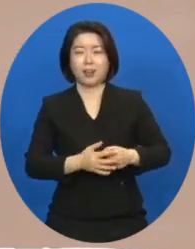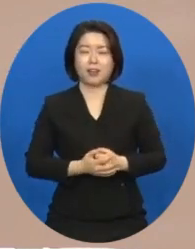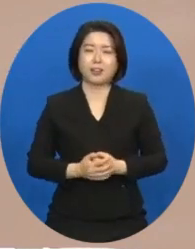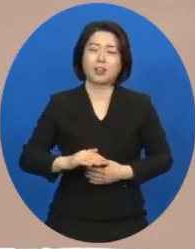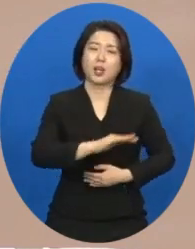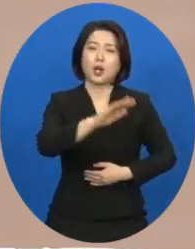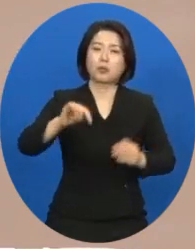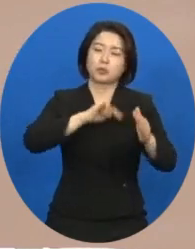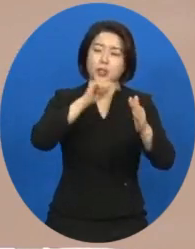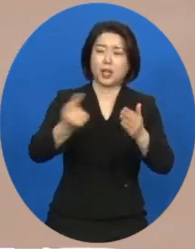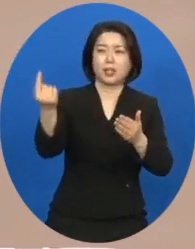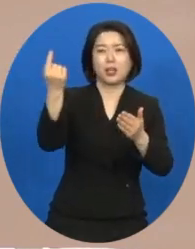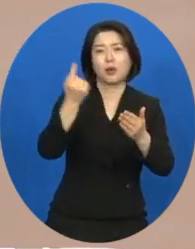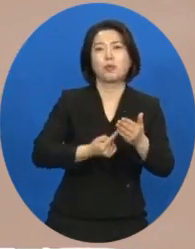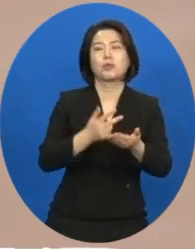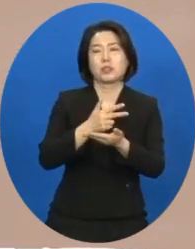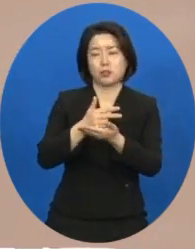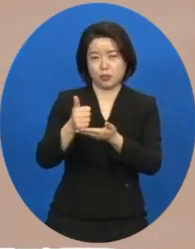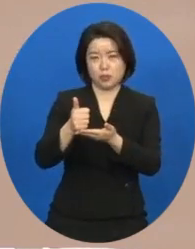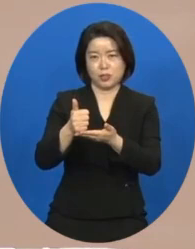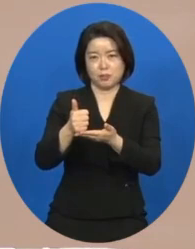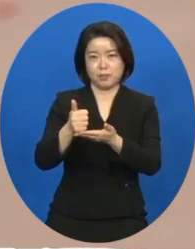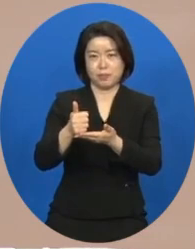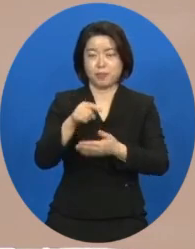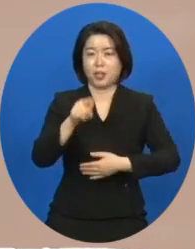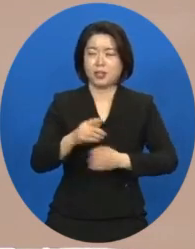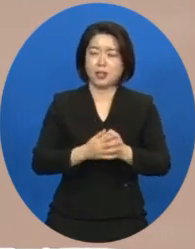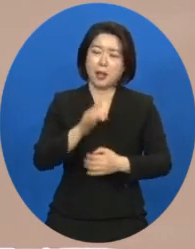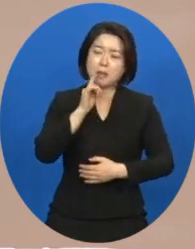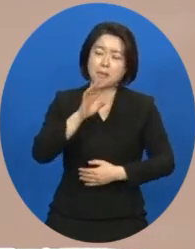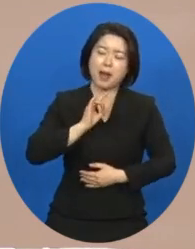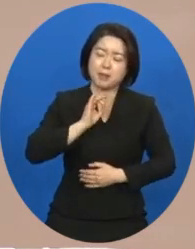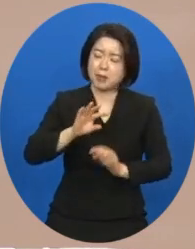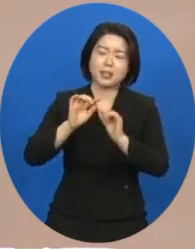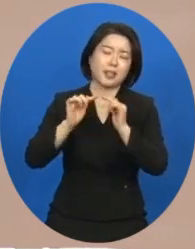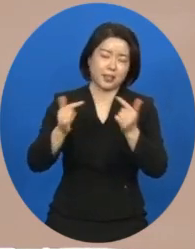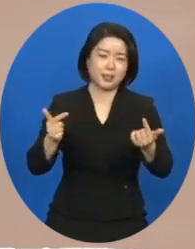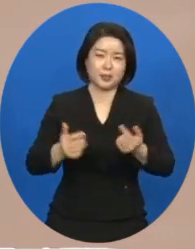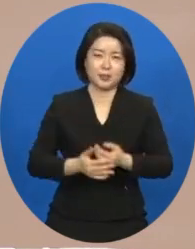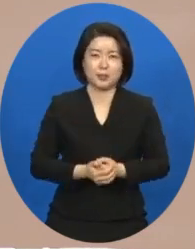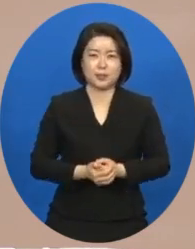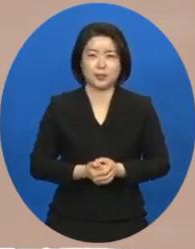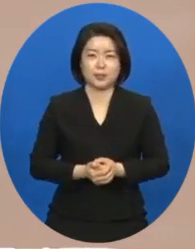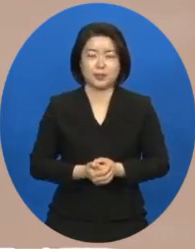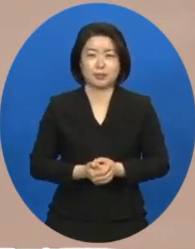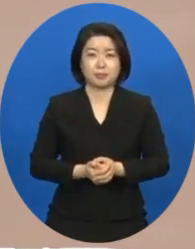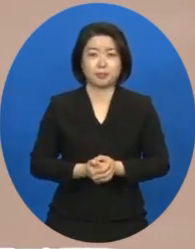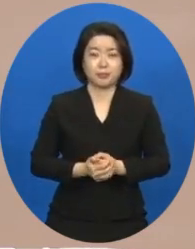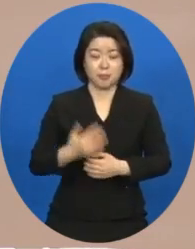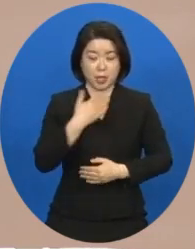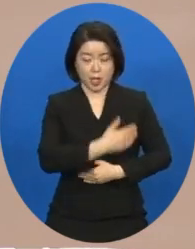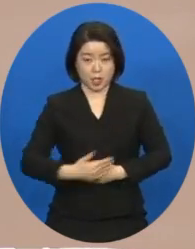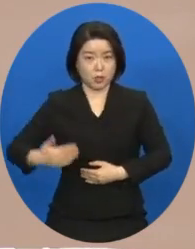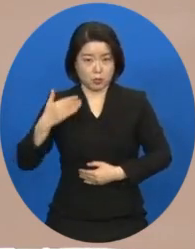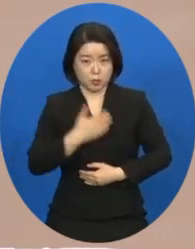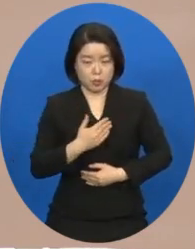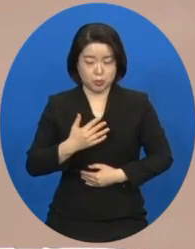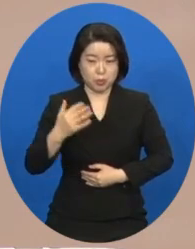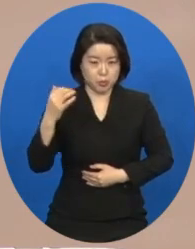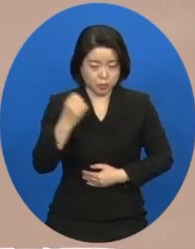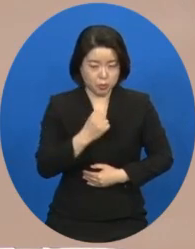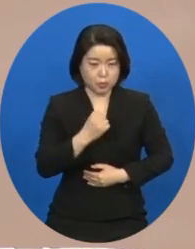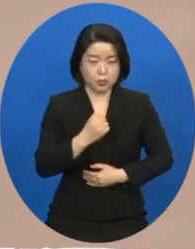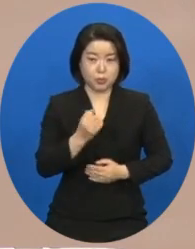우리 안에 오신 주님, 그게 그냥 말만 하는 게 아니라는 겁니다. 육신으로 예수님을 만난